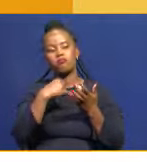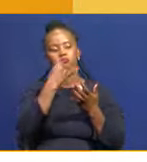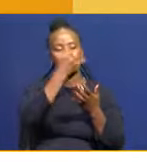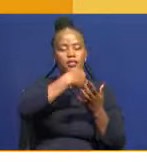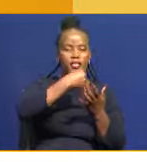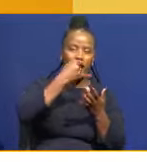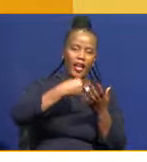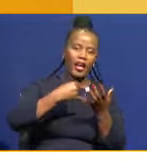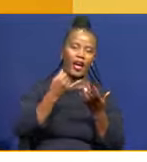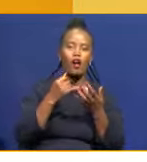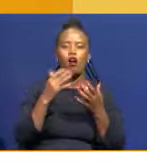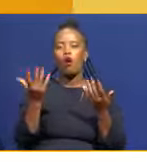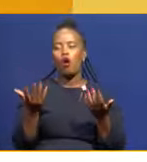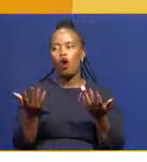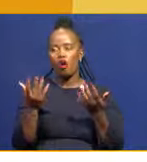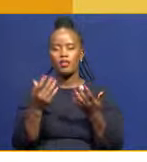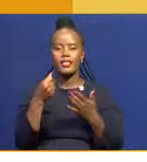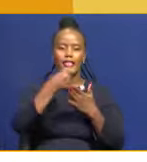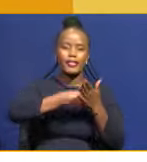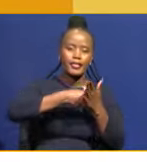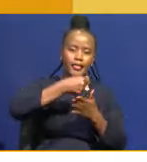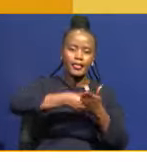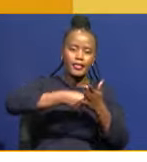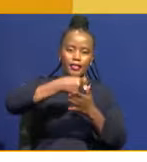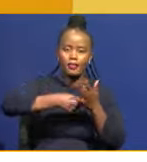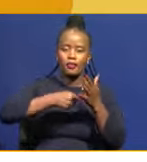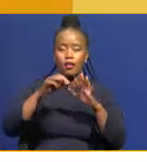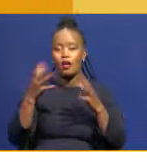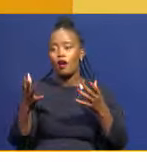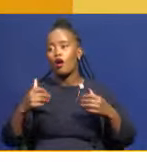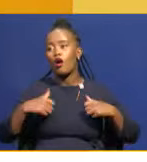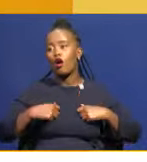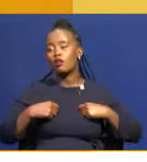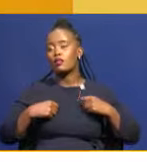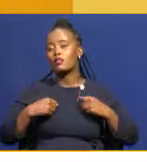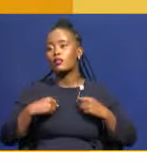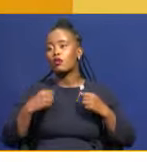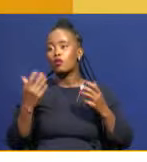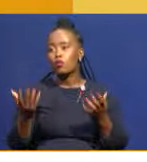kuwa bidhaa kama vile nguo. Je, soko la